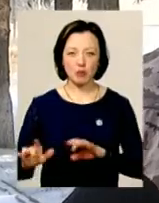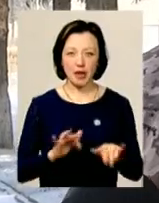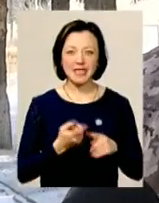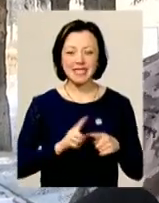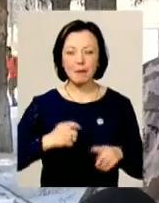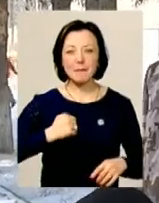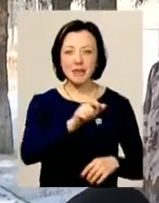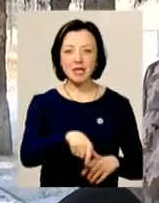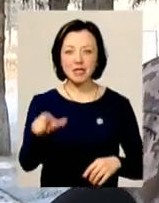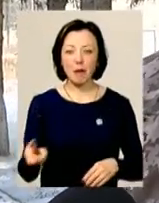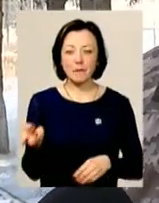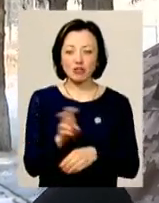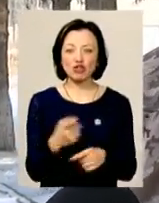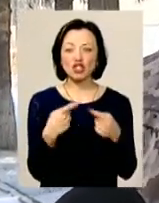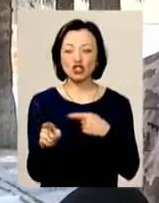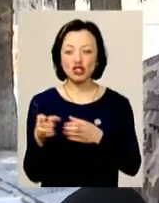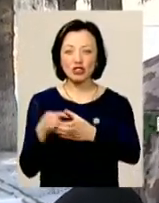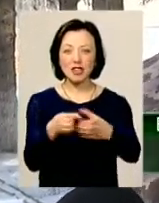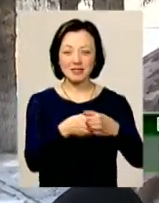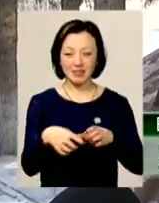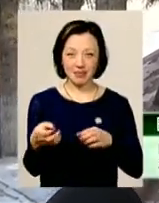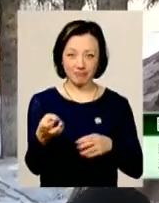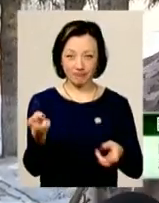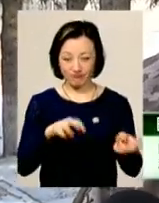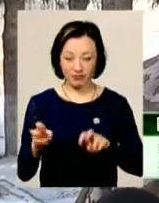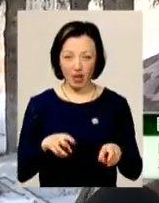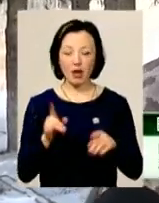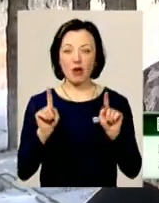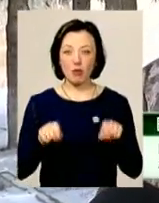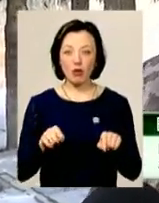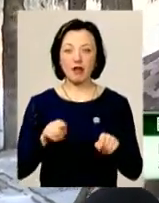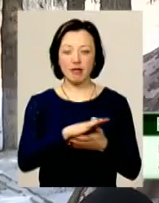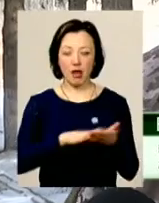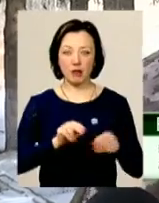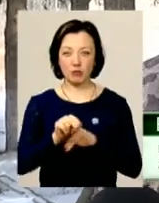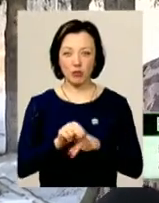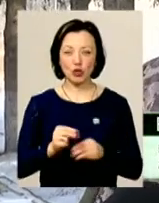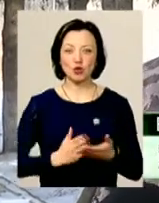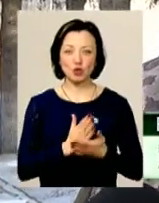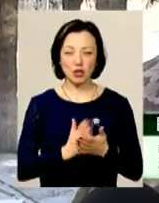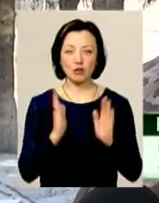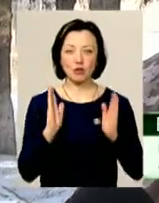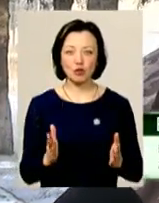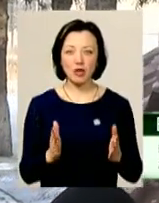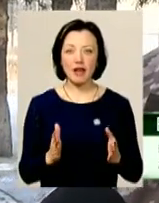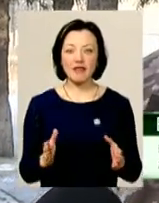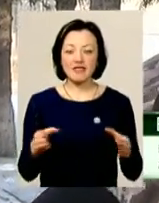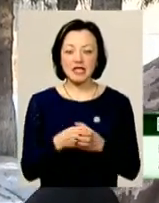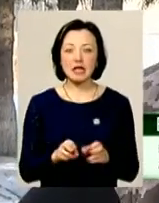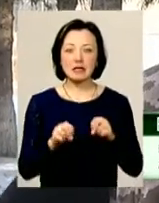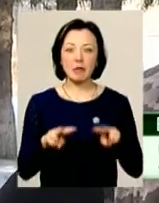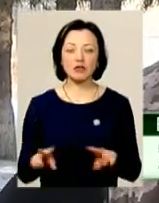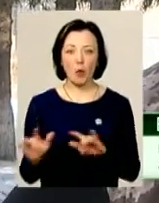бійці, які прийшли з інших частин, які в подальшому пройдуть цей курс, вони будуть проходити службу в силах спеціальних